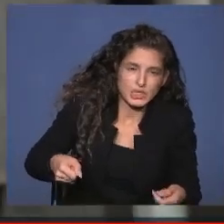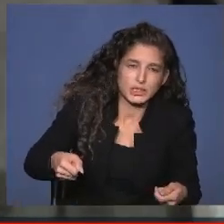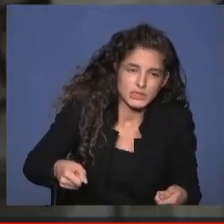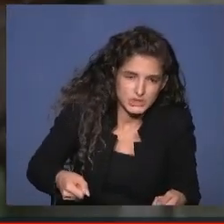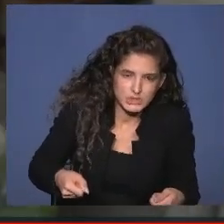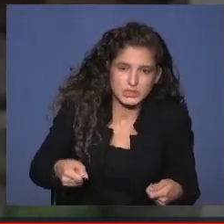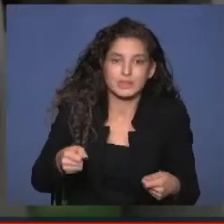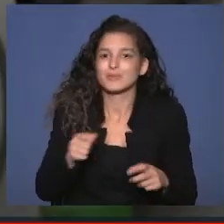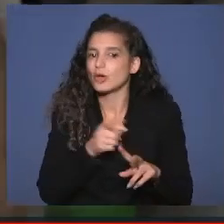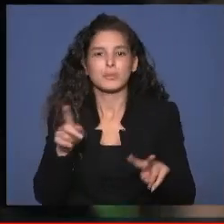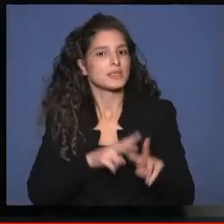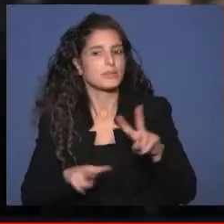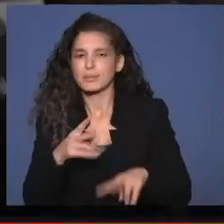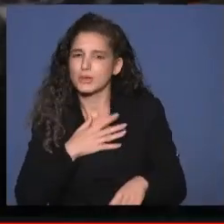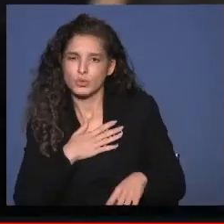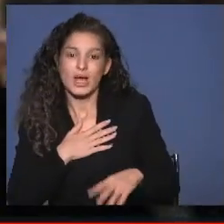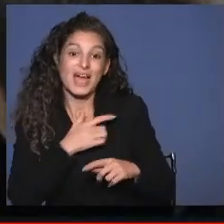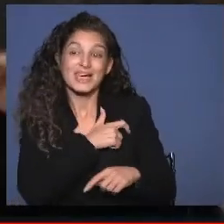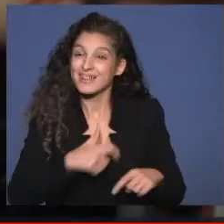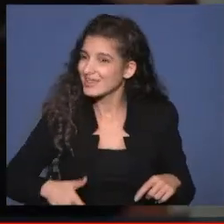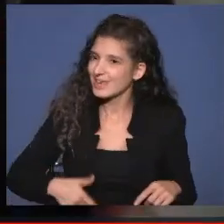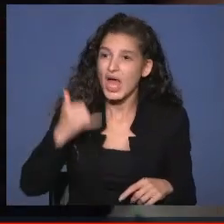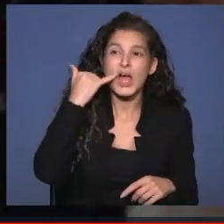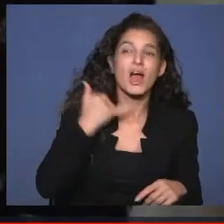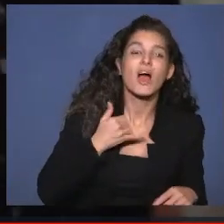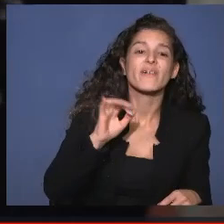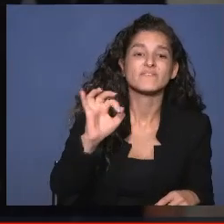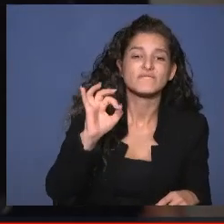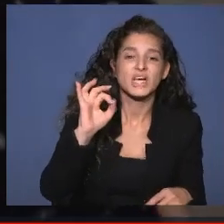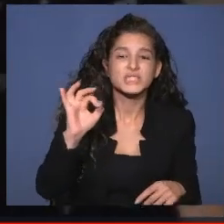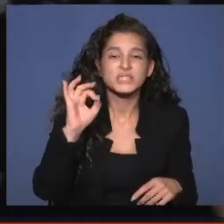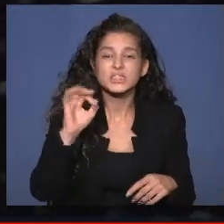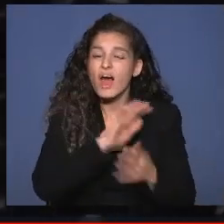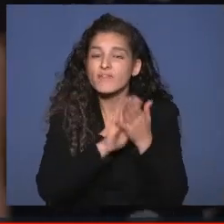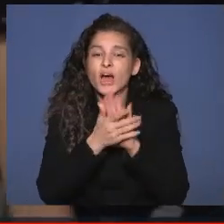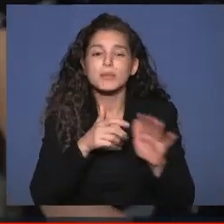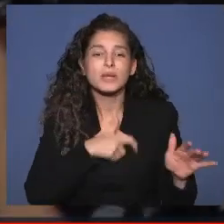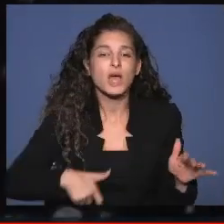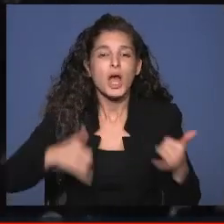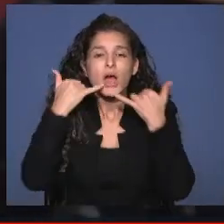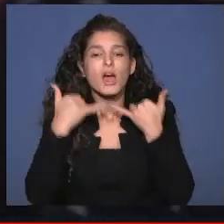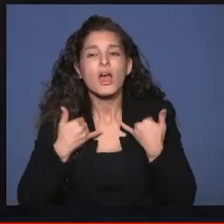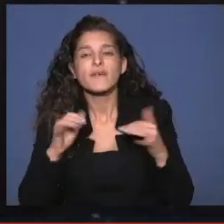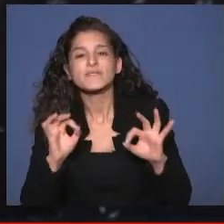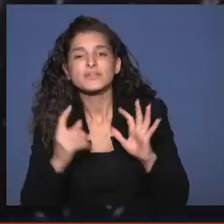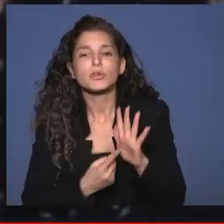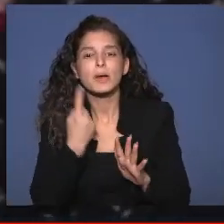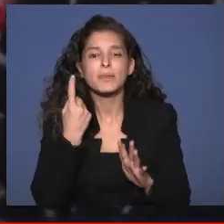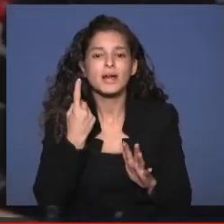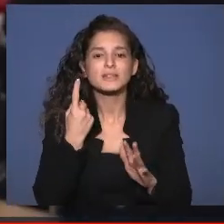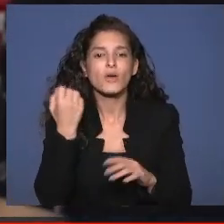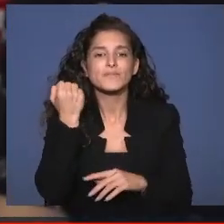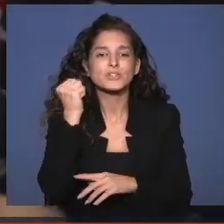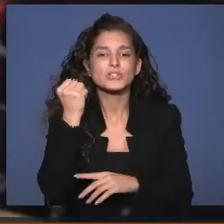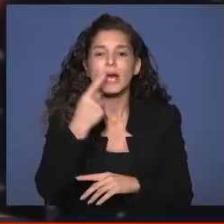דואגים לאבא? אני רואה שקשה לו לזוז. אנחנו עוזרים לו עם המקל. הוא לא יכול להיכנס עם ה... עם הכיסא זה קטן. אני, ואמא, מחזיקים אותו, והוא הולך עם המקל. לא מטפל. העירייה לא התקשרה. אף אחד מהעירייה לא התקשר אלינו אפילו פעם אחת. העובדת סוציאלית